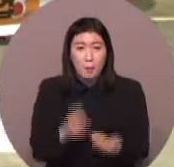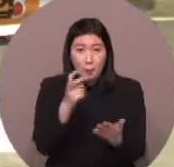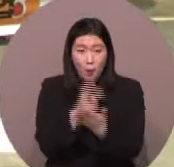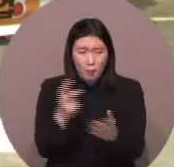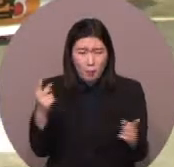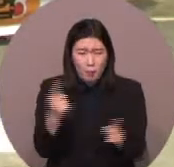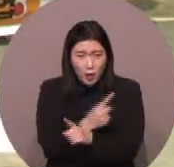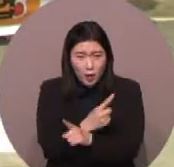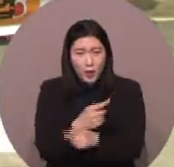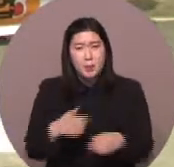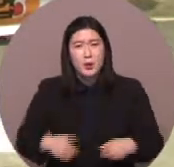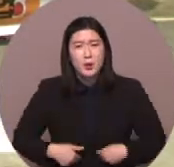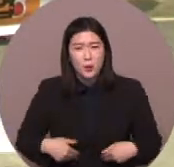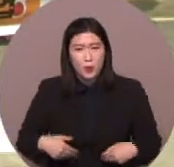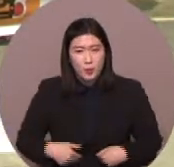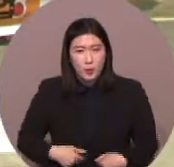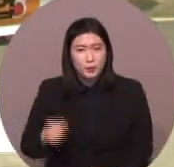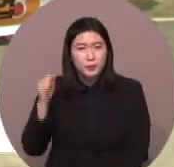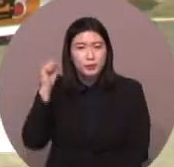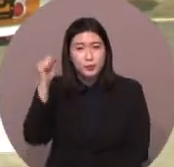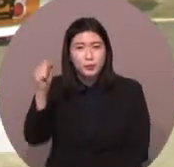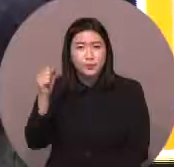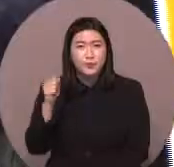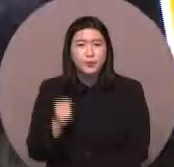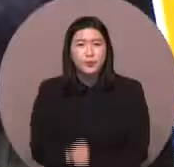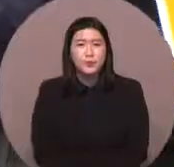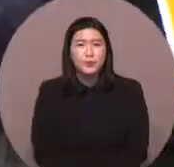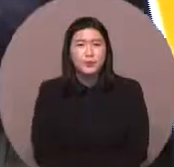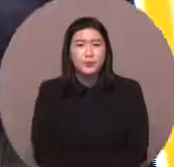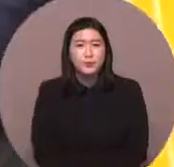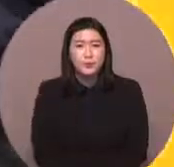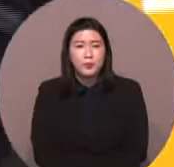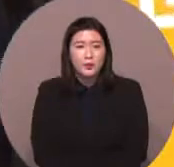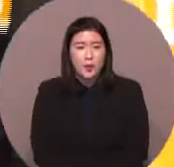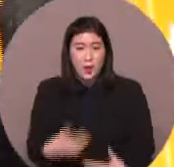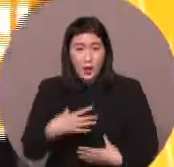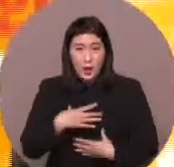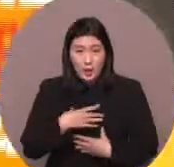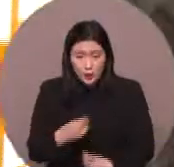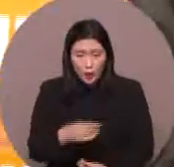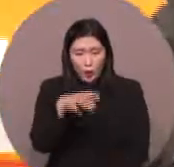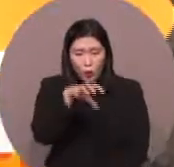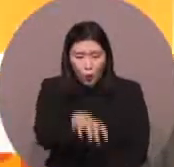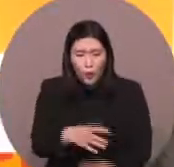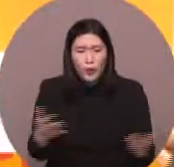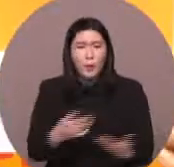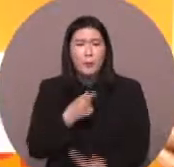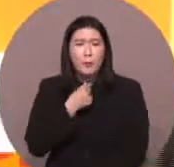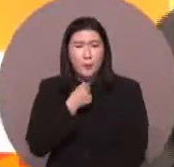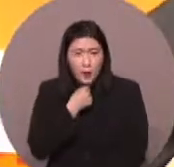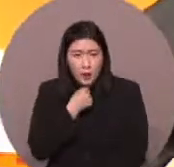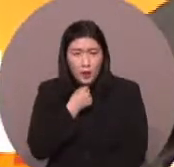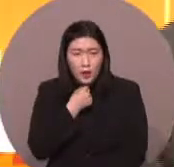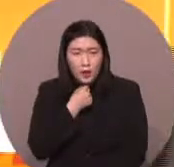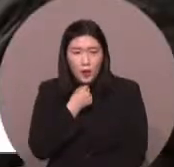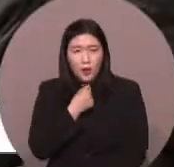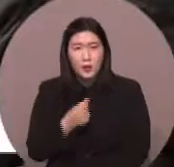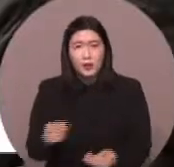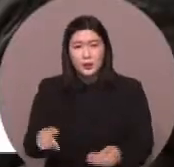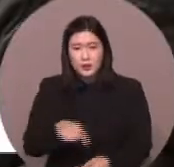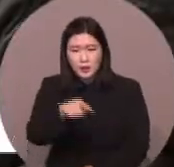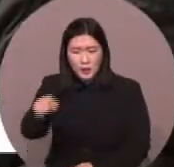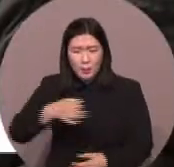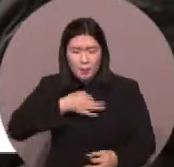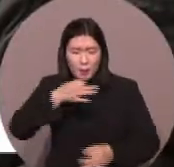중대재해기업처벌법 전면 적용 즉각 개정하라. 안전한 일터에서 일하고 싶다. 노동자들의